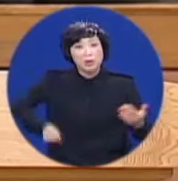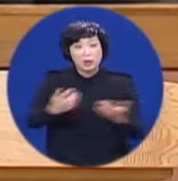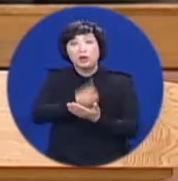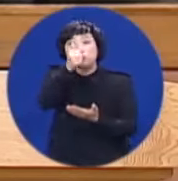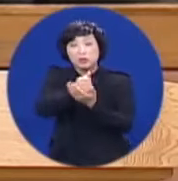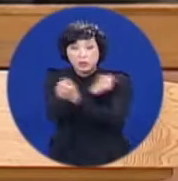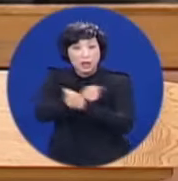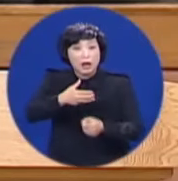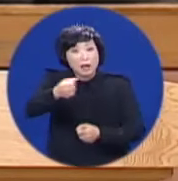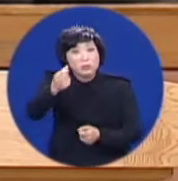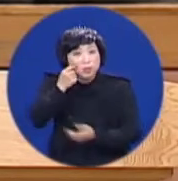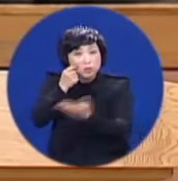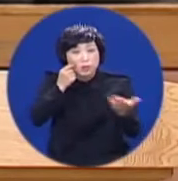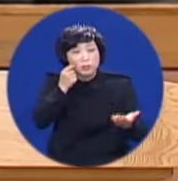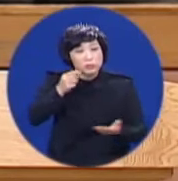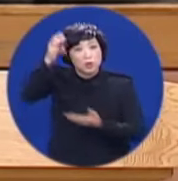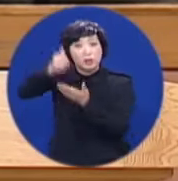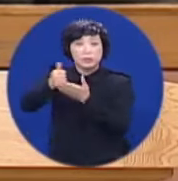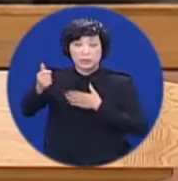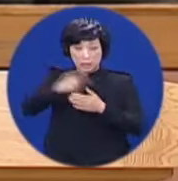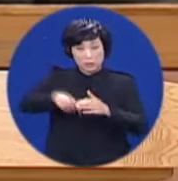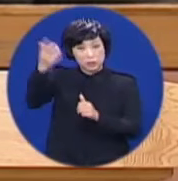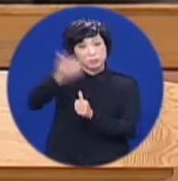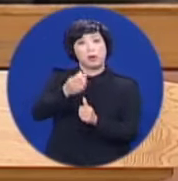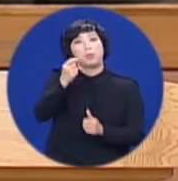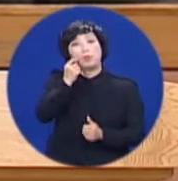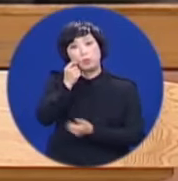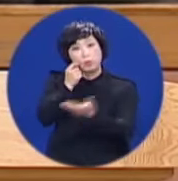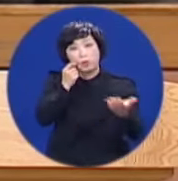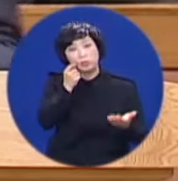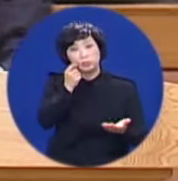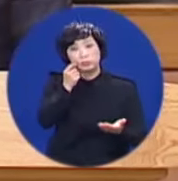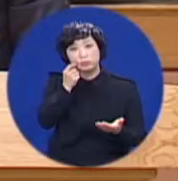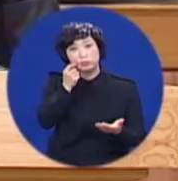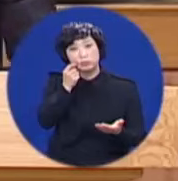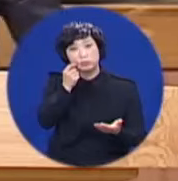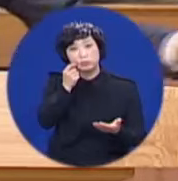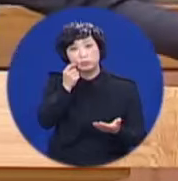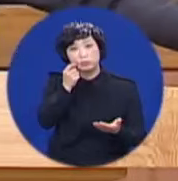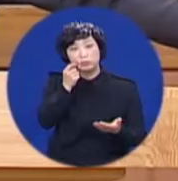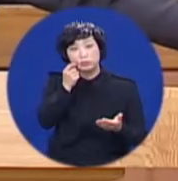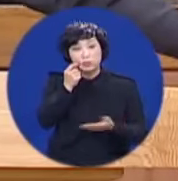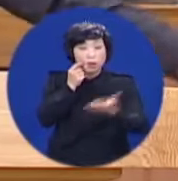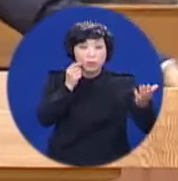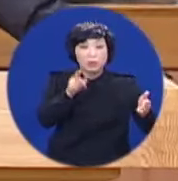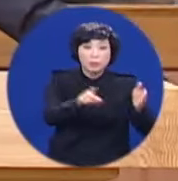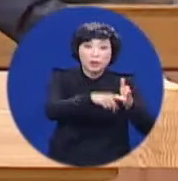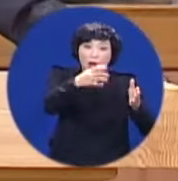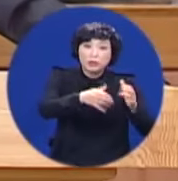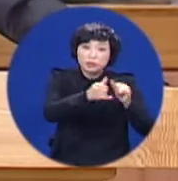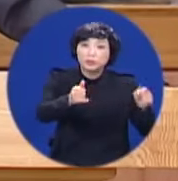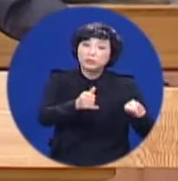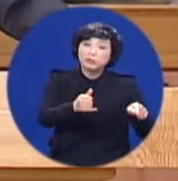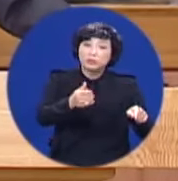못하면 전혀 성령이 되게 임할 수 없는데 없는데 세상은 받지 못한다.